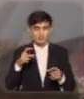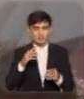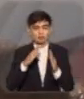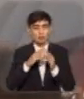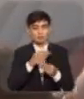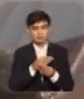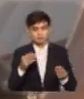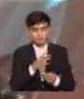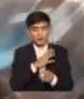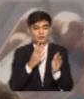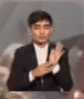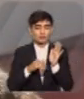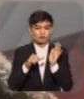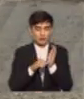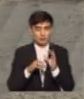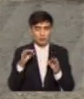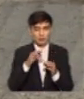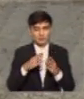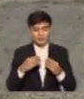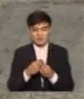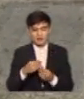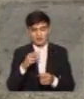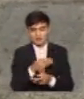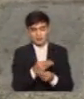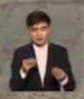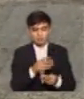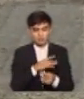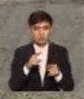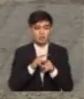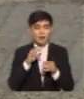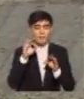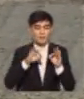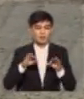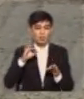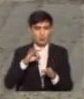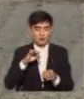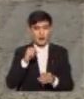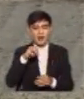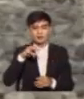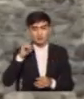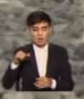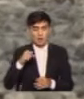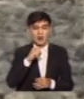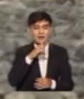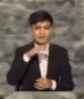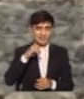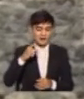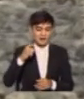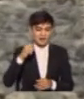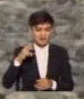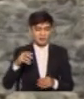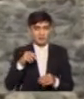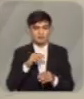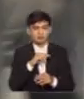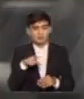көпбалалы 96 жанұя баспаналы болған. Ал өңірдегі жобалардың ең іргелісі Атырау-Астрахань тас жолының құрылысы қызу